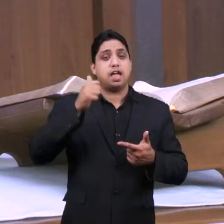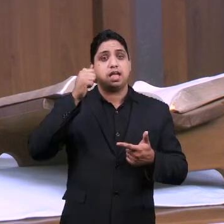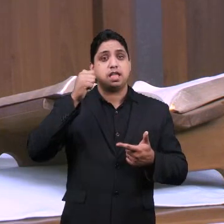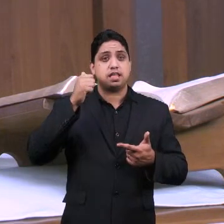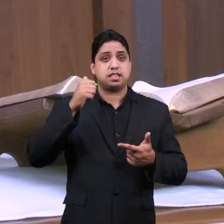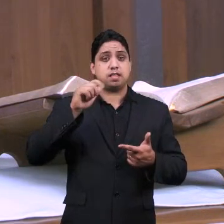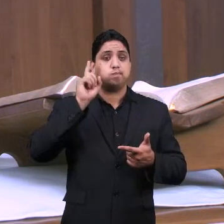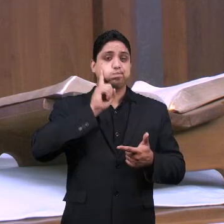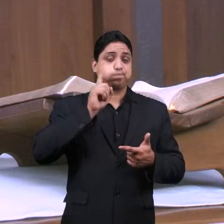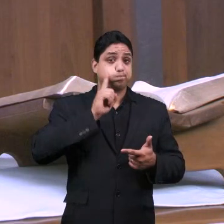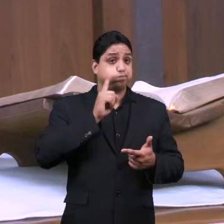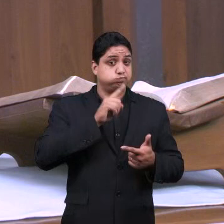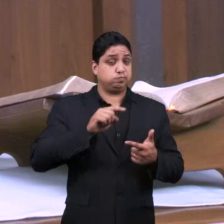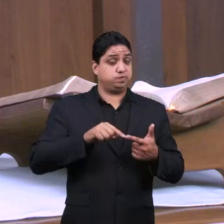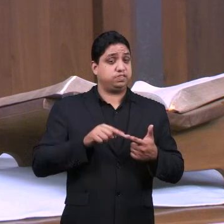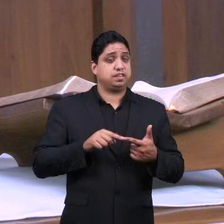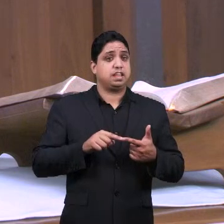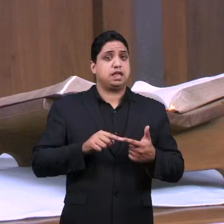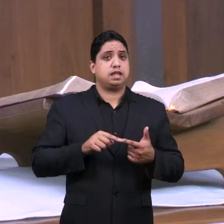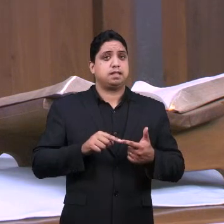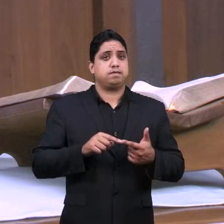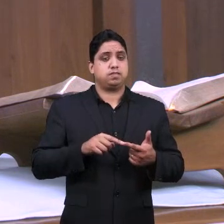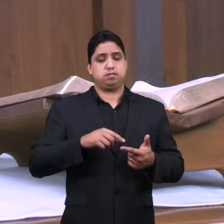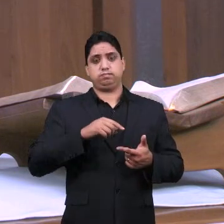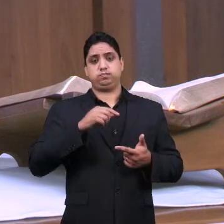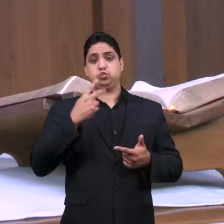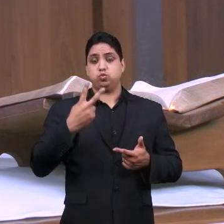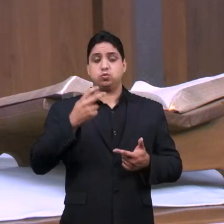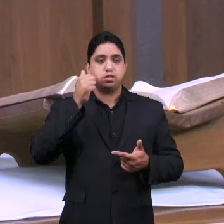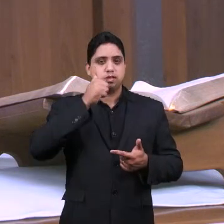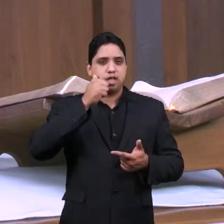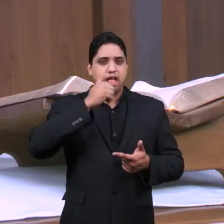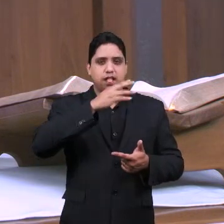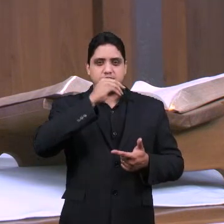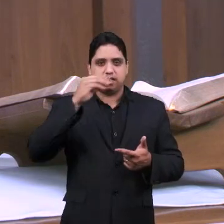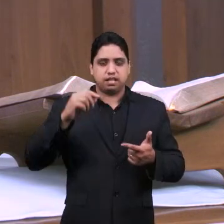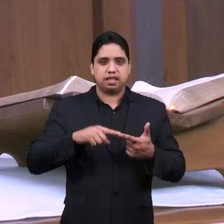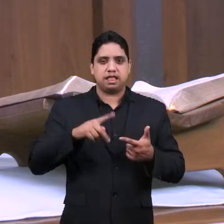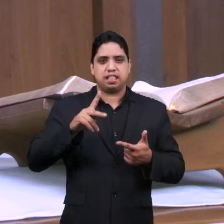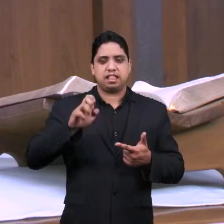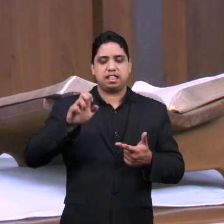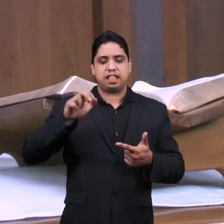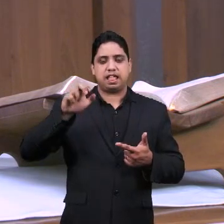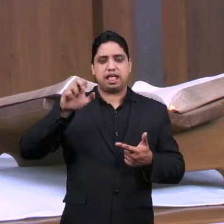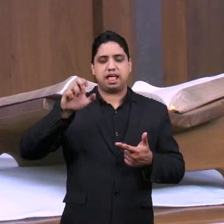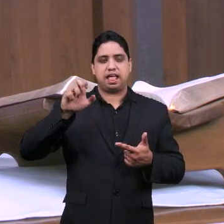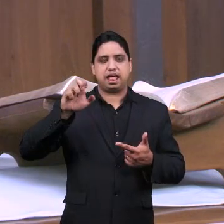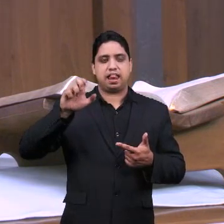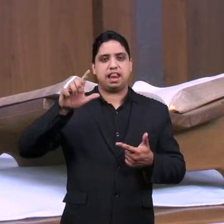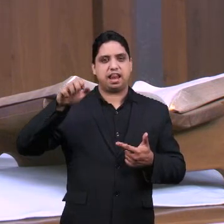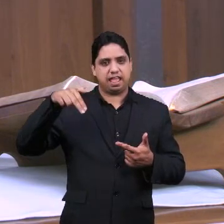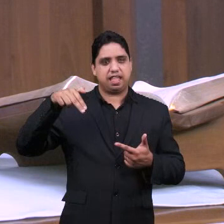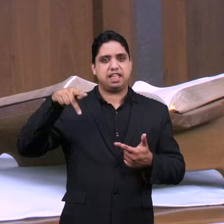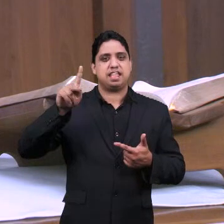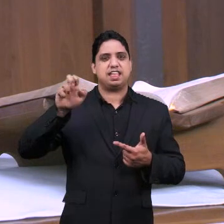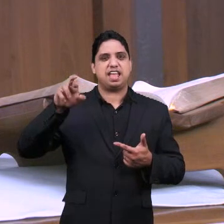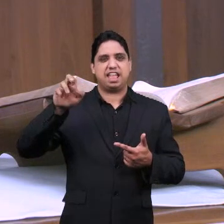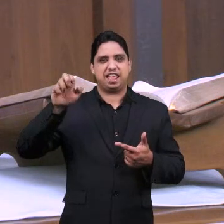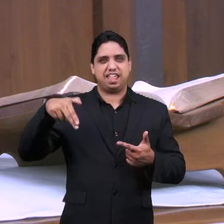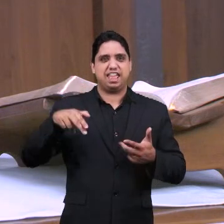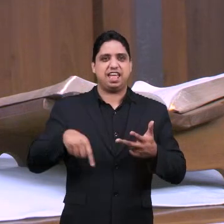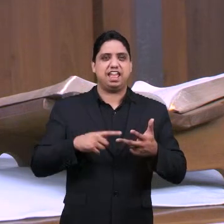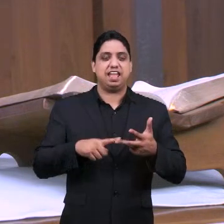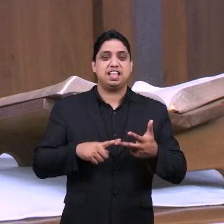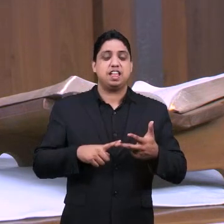dans Buenos Aires. Et ensuite, nous passons aux États-Unis de l'Amérique. Il a 2 sœurs adolescentes, Kélia et Keren,